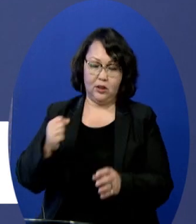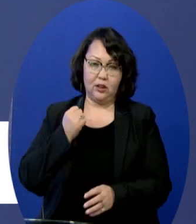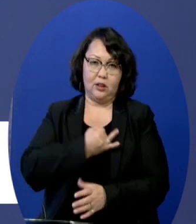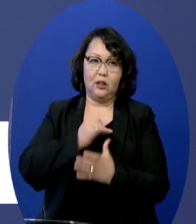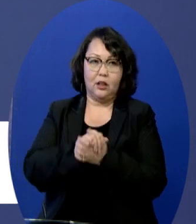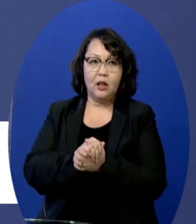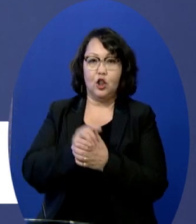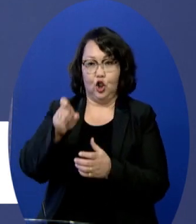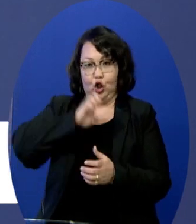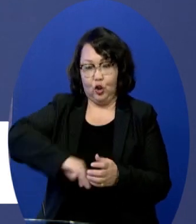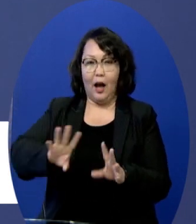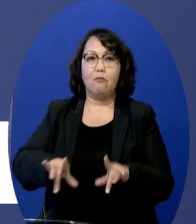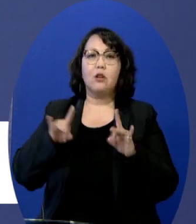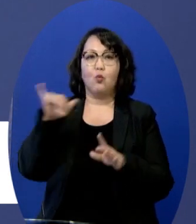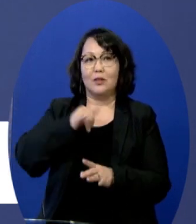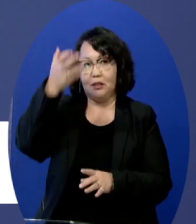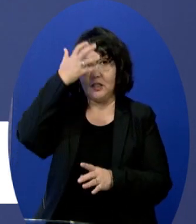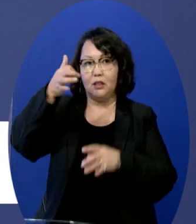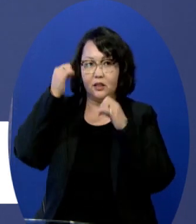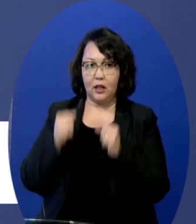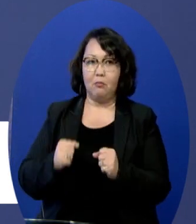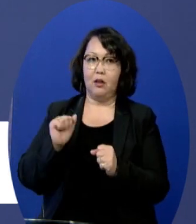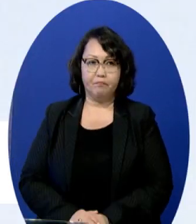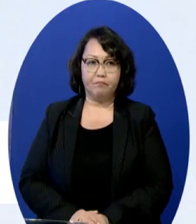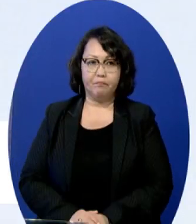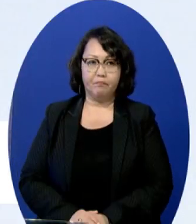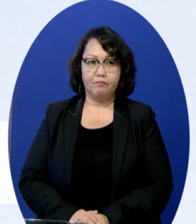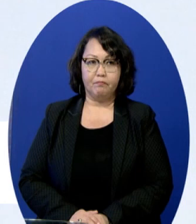үйлдвэрлэгчдийг ялгуурлан гадуурхах болсон юм а.